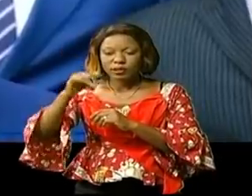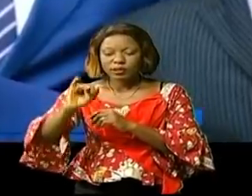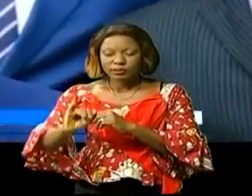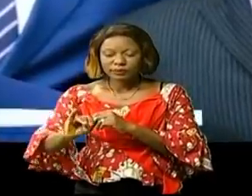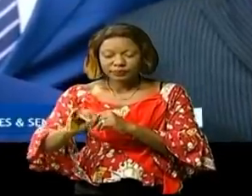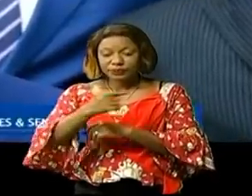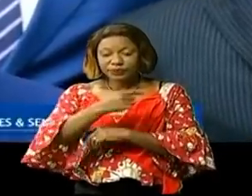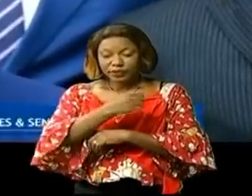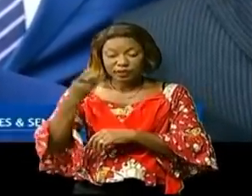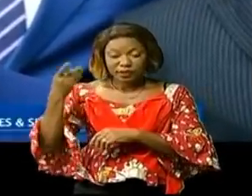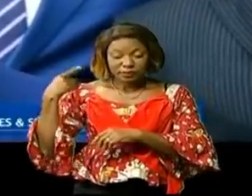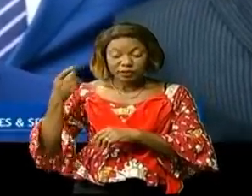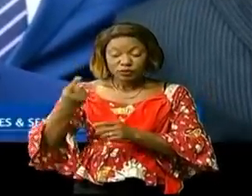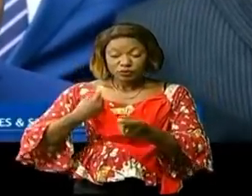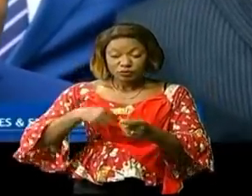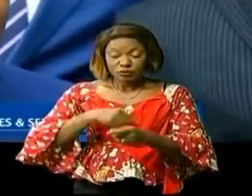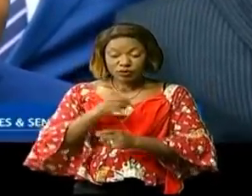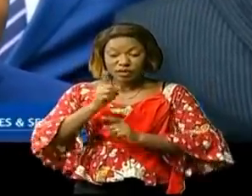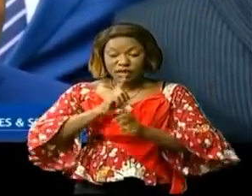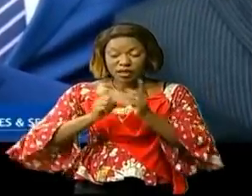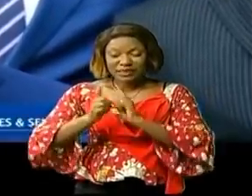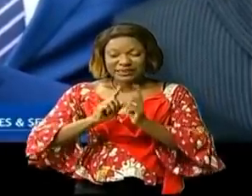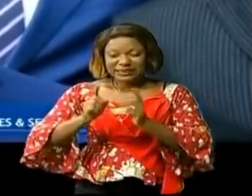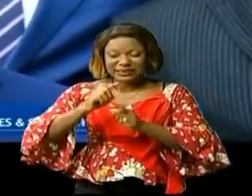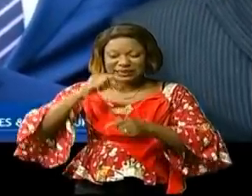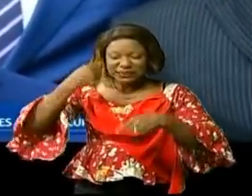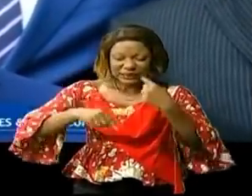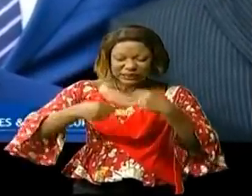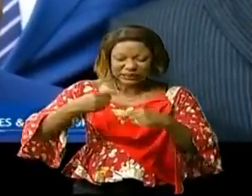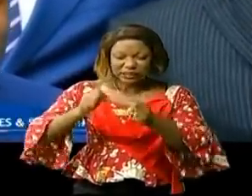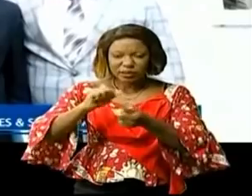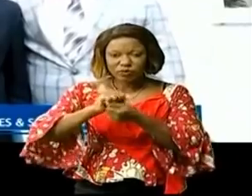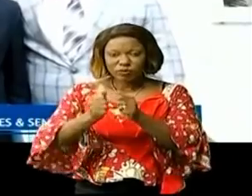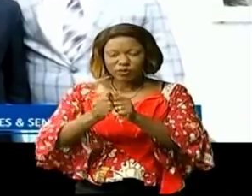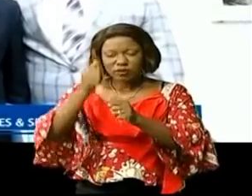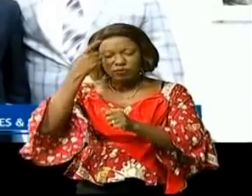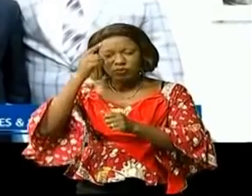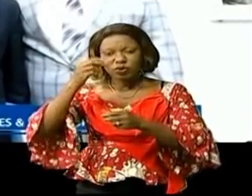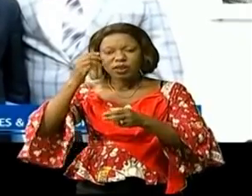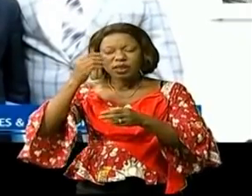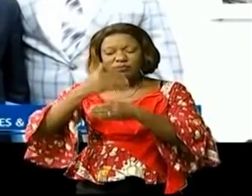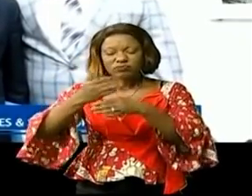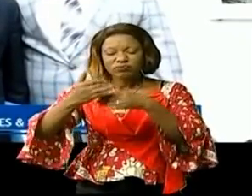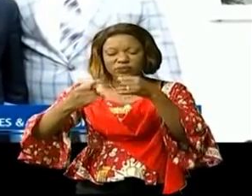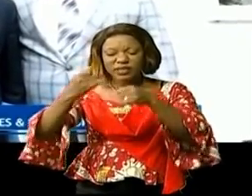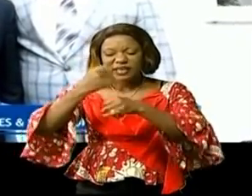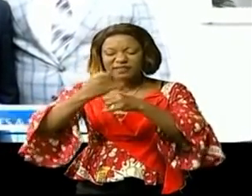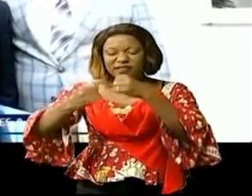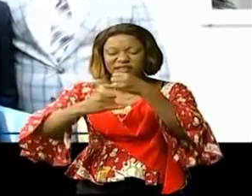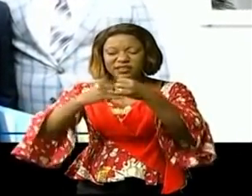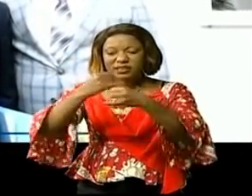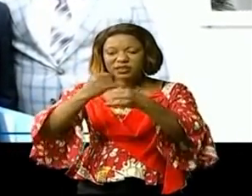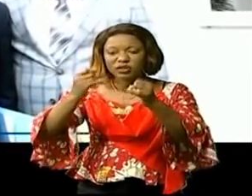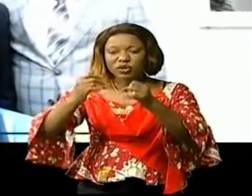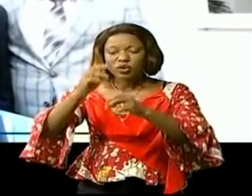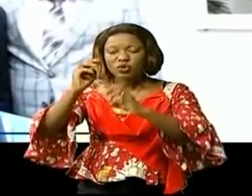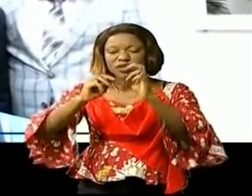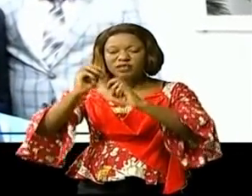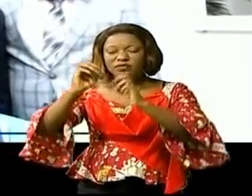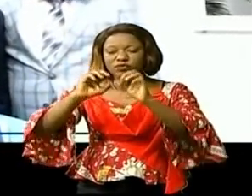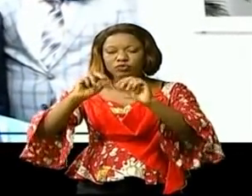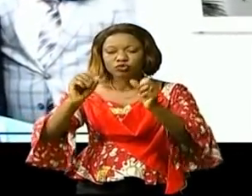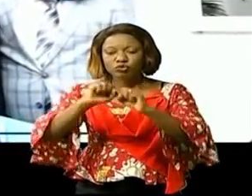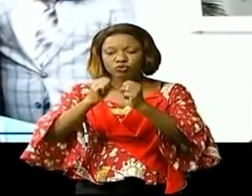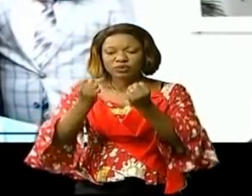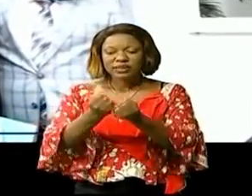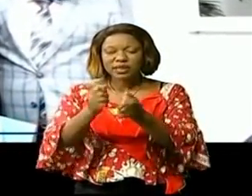avons essentiellement discuté de la situation, bien sûr, des infrastructures au niveau social et bien sûr aussi